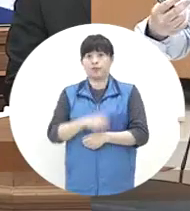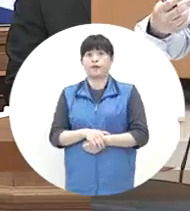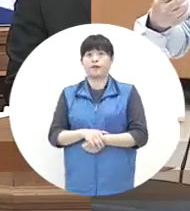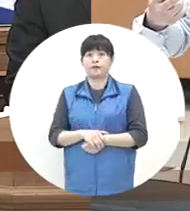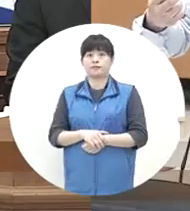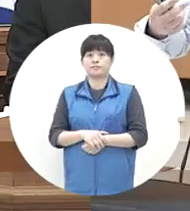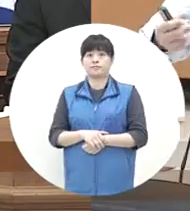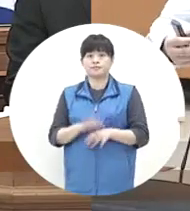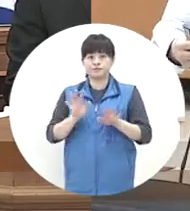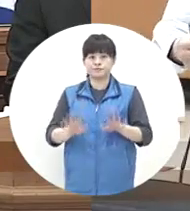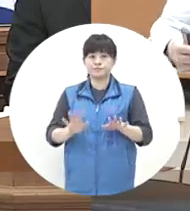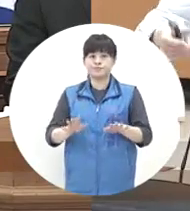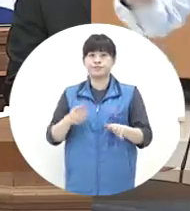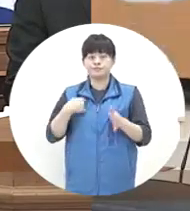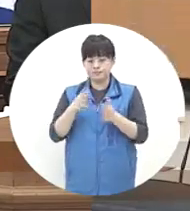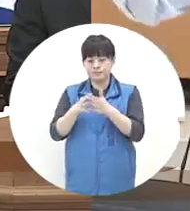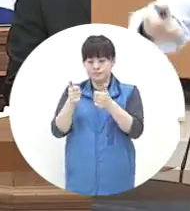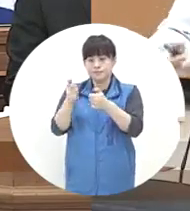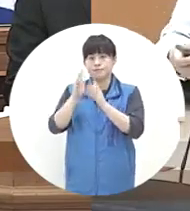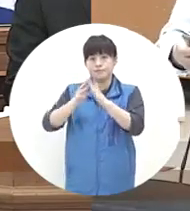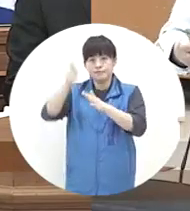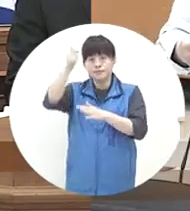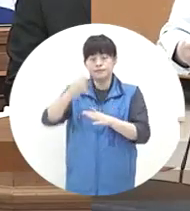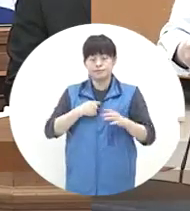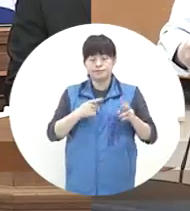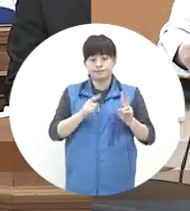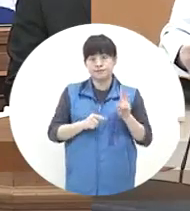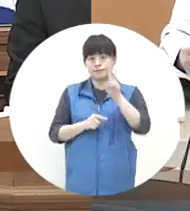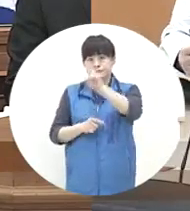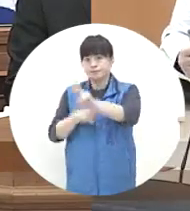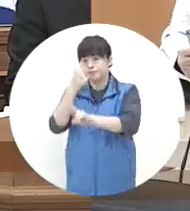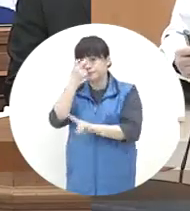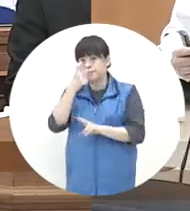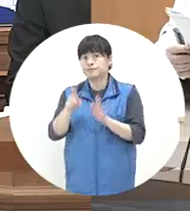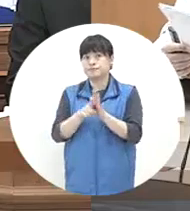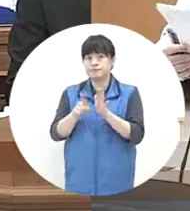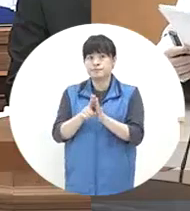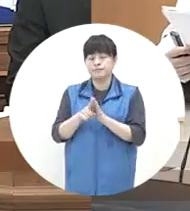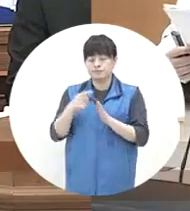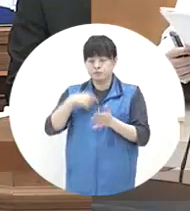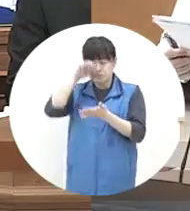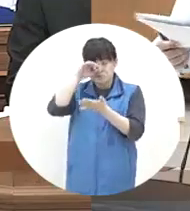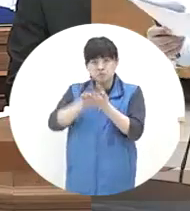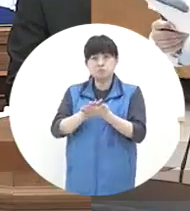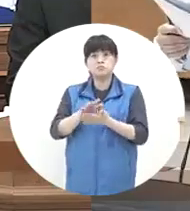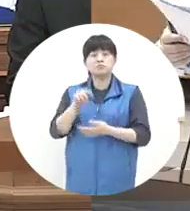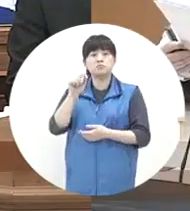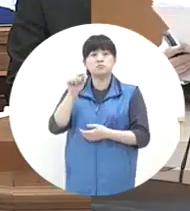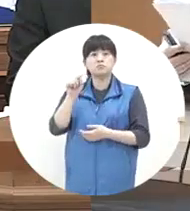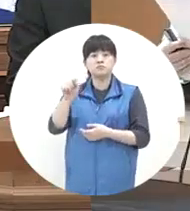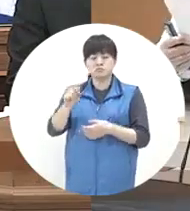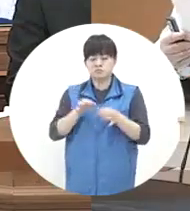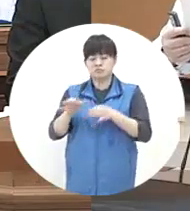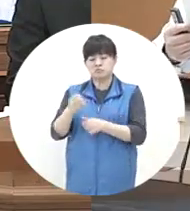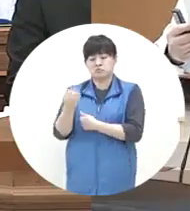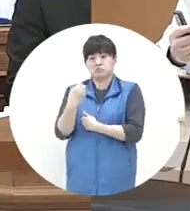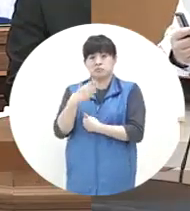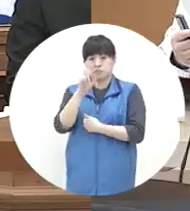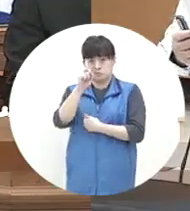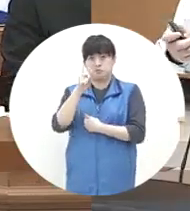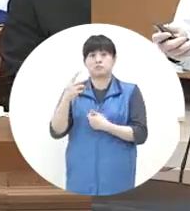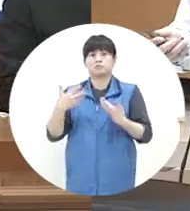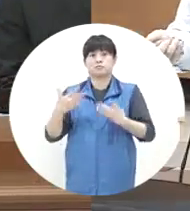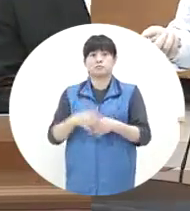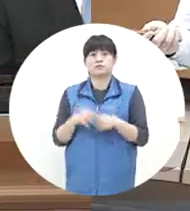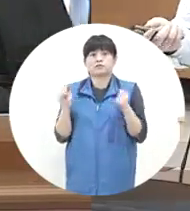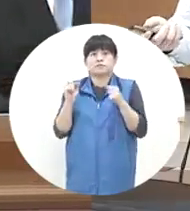边齁、哦、我要谢谢市长。那我们去会刊的时候齁、哦、我也有发现这个摊商也有跟我讲一个问题啦，就是